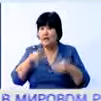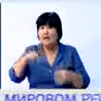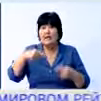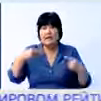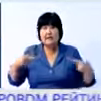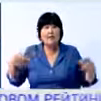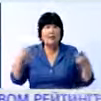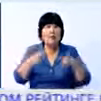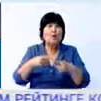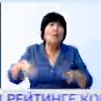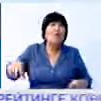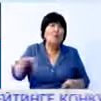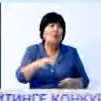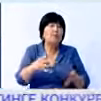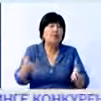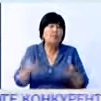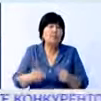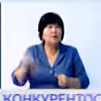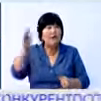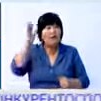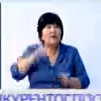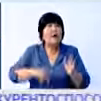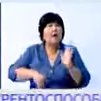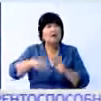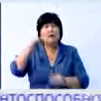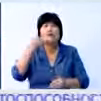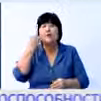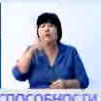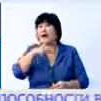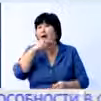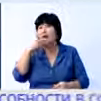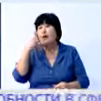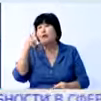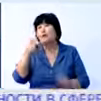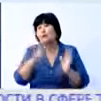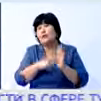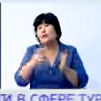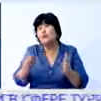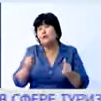разных уголков области получают образование в ведущих вузах России. 107 из них